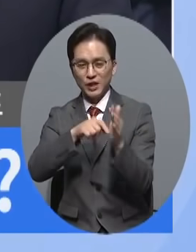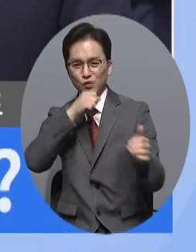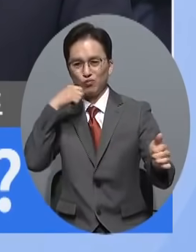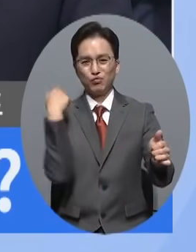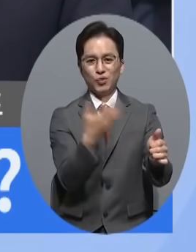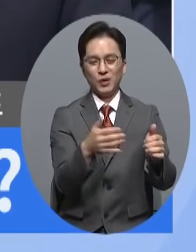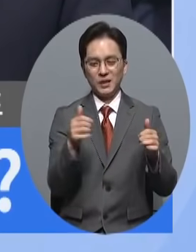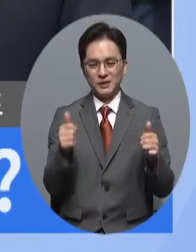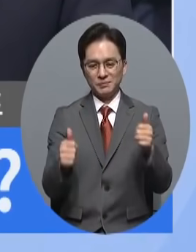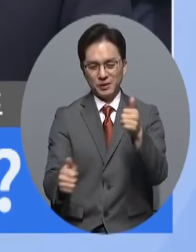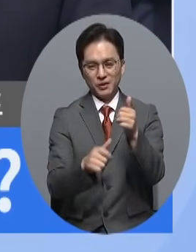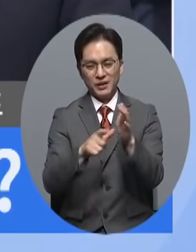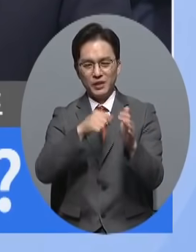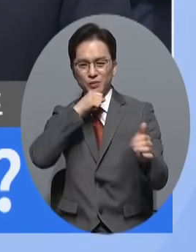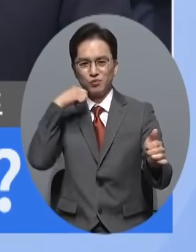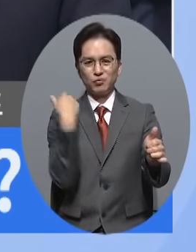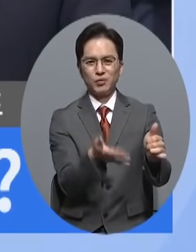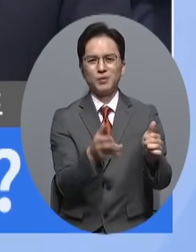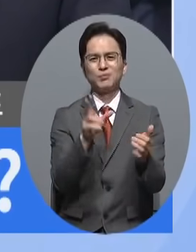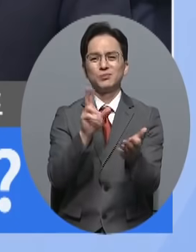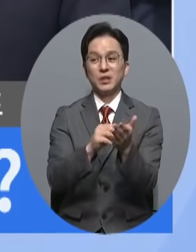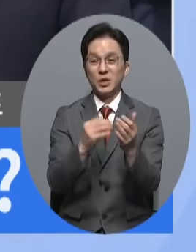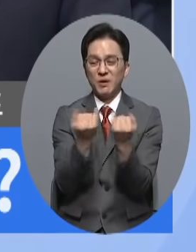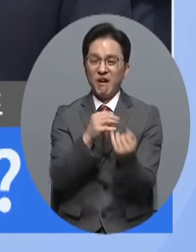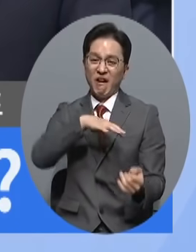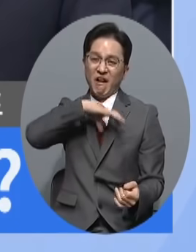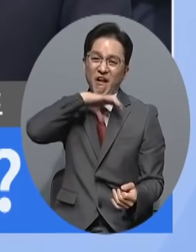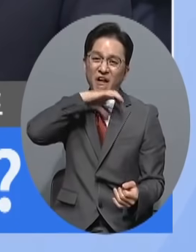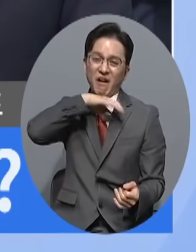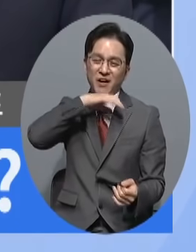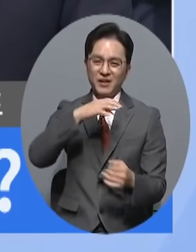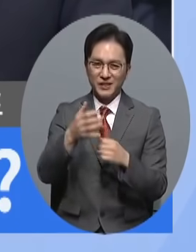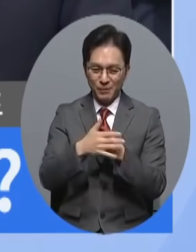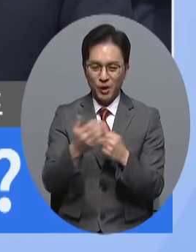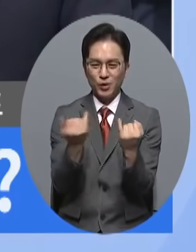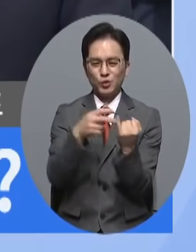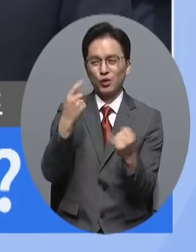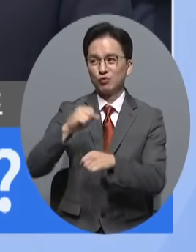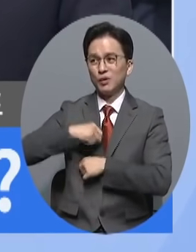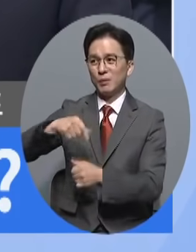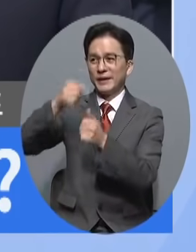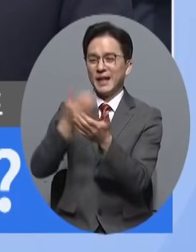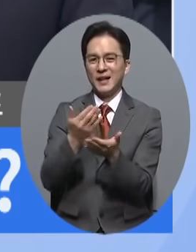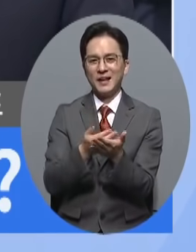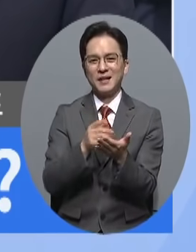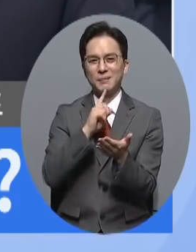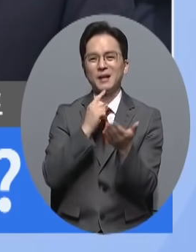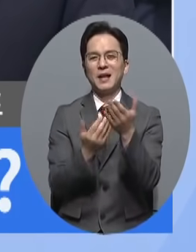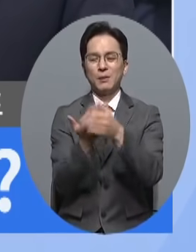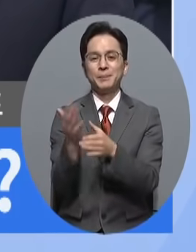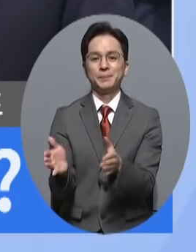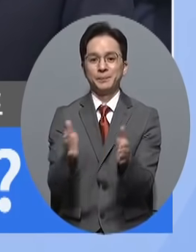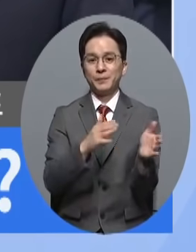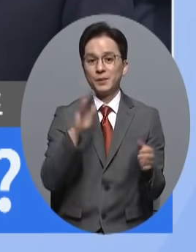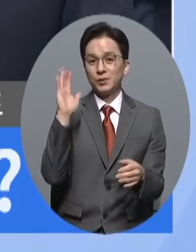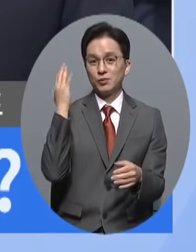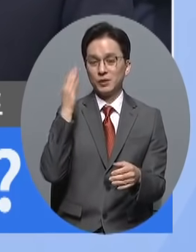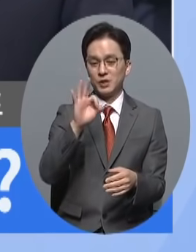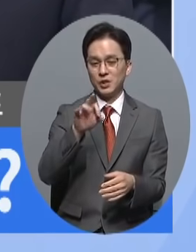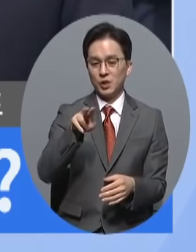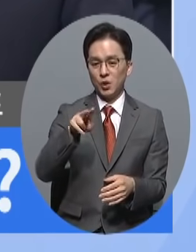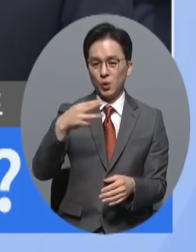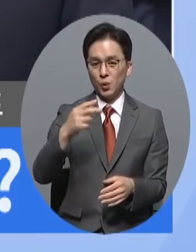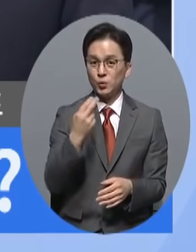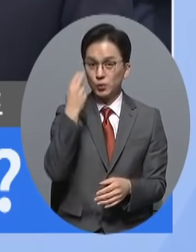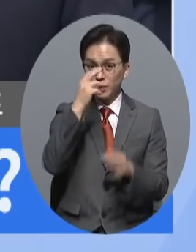데서 이제 이 점수의 미세한 차이 때문에 이제 부각됐는데 최근에 와서 이렇게 어떤 여론조사나 이런 거 보면 여성들도